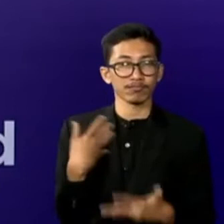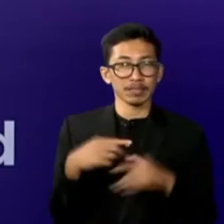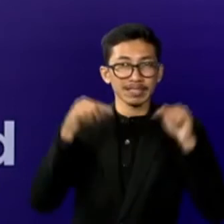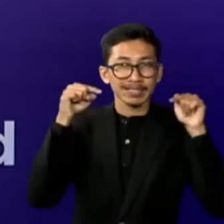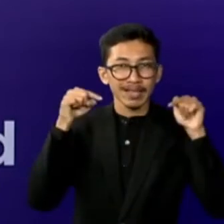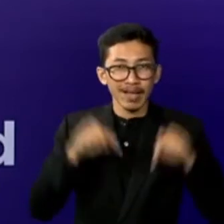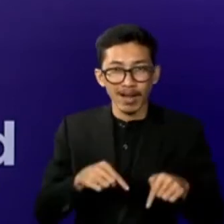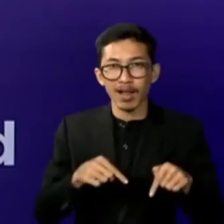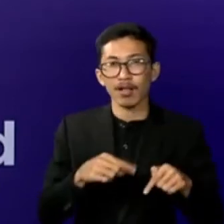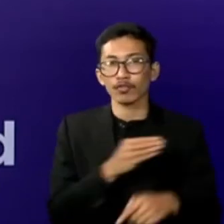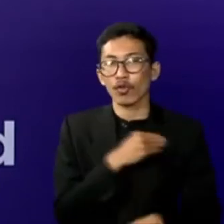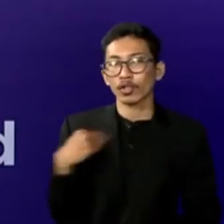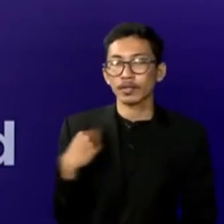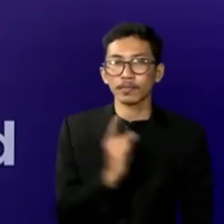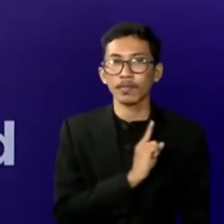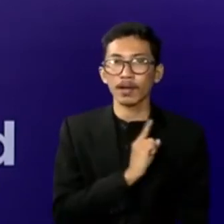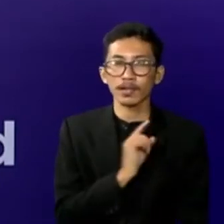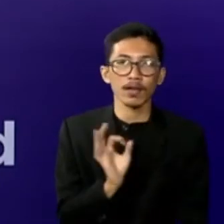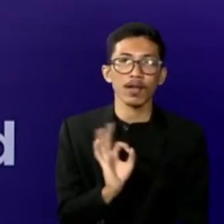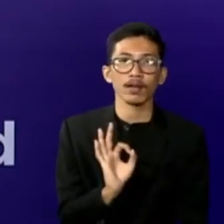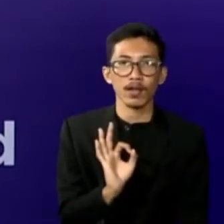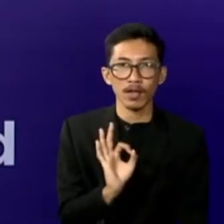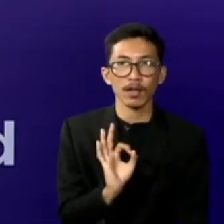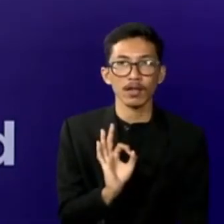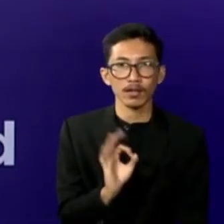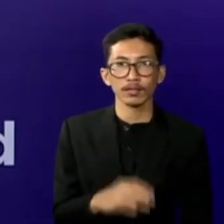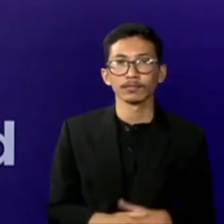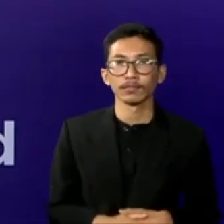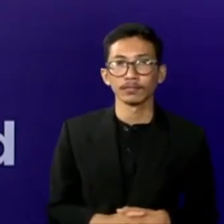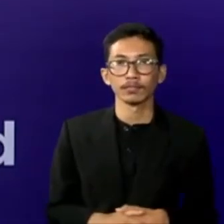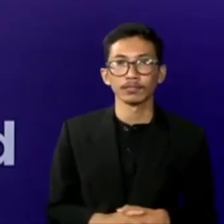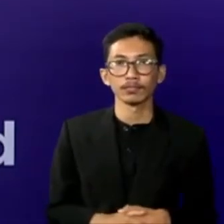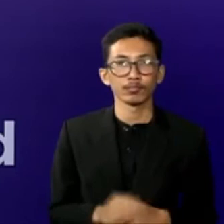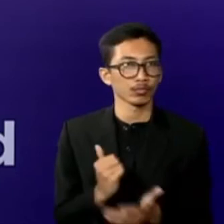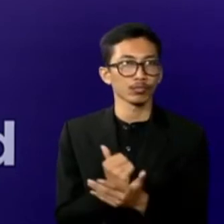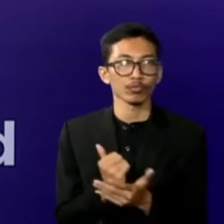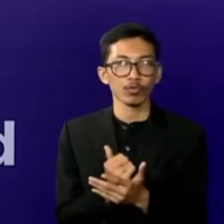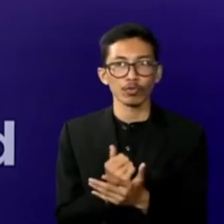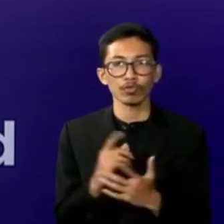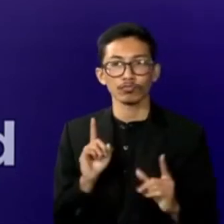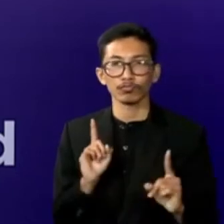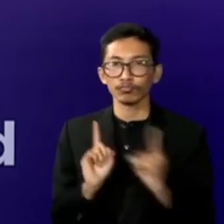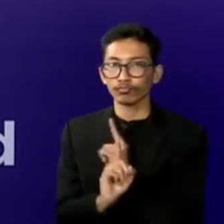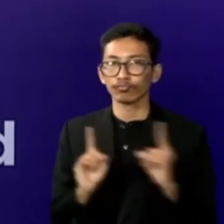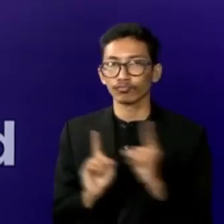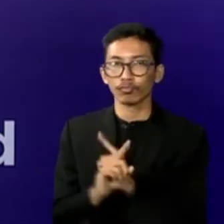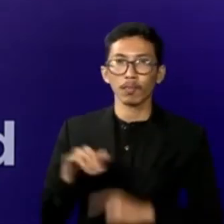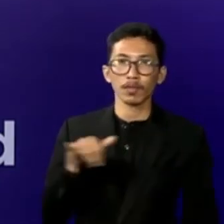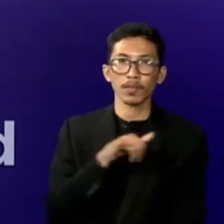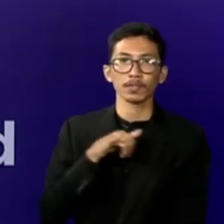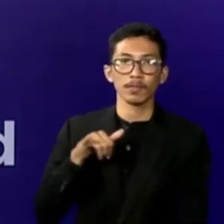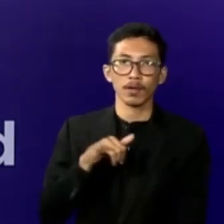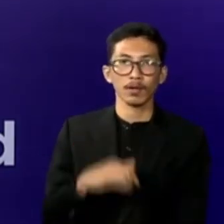itu umumnya mereka tidak ada dokter pribadi tetapi ditangani secara bersama-sama secara bergilir meskipun dari